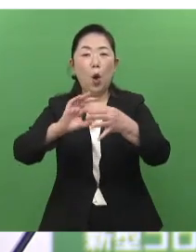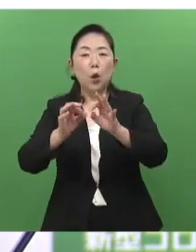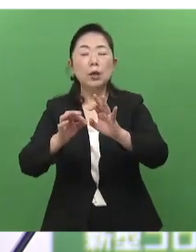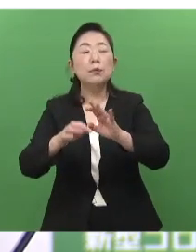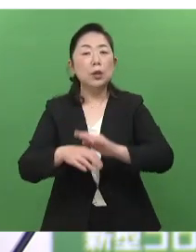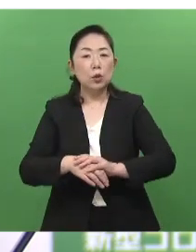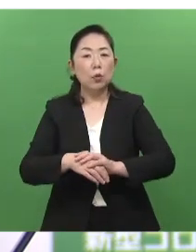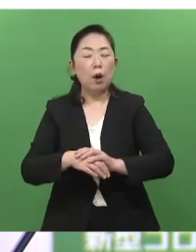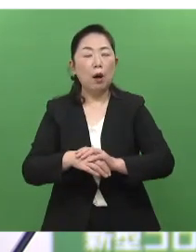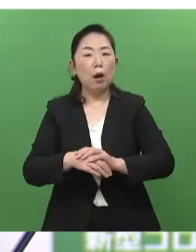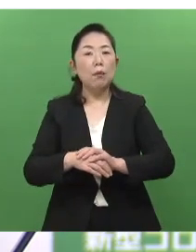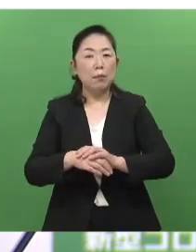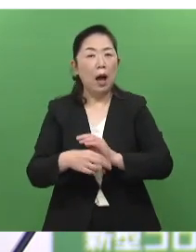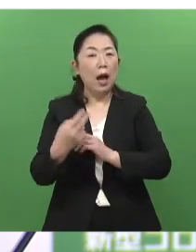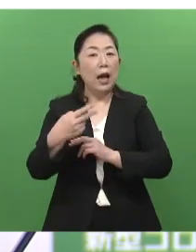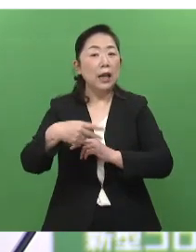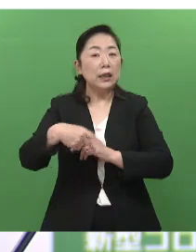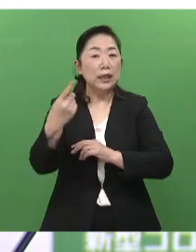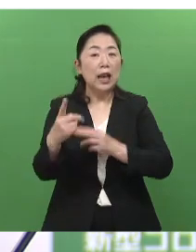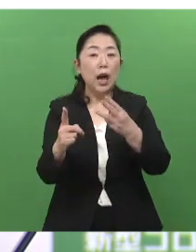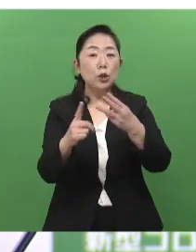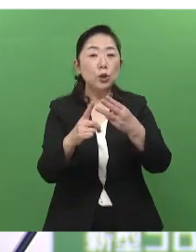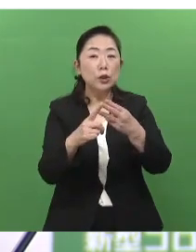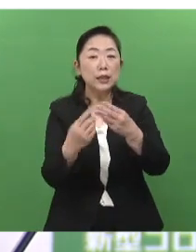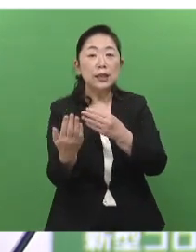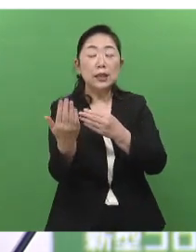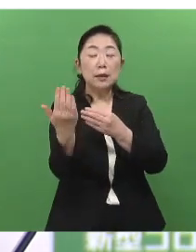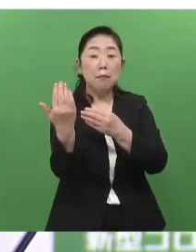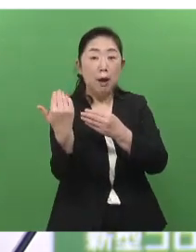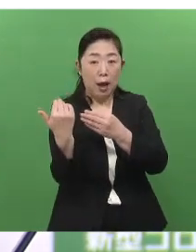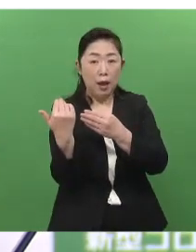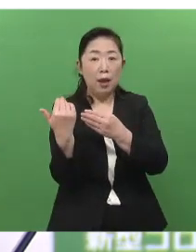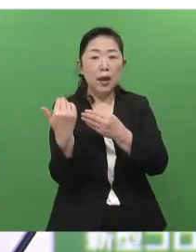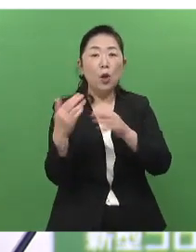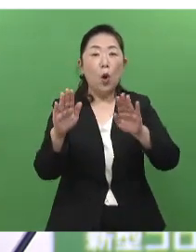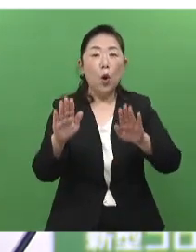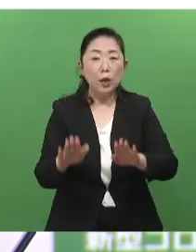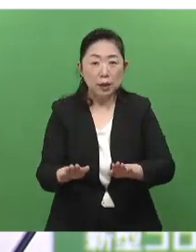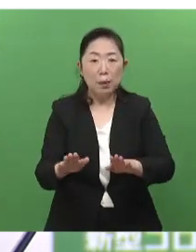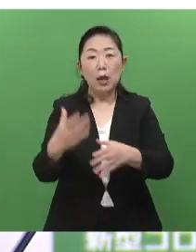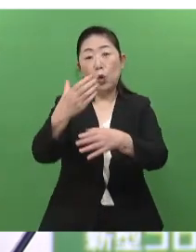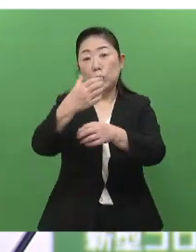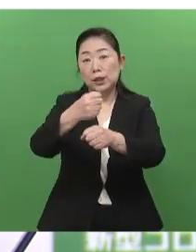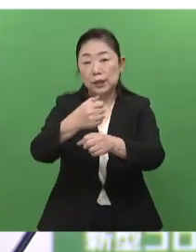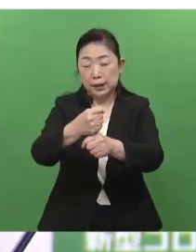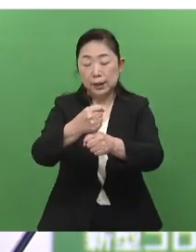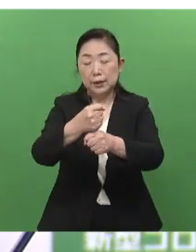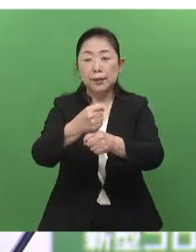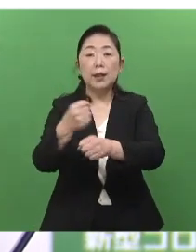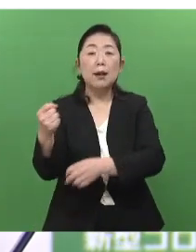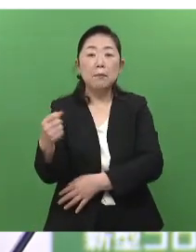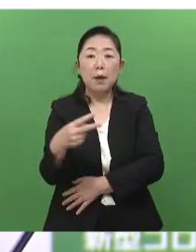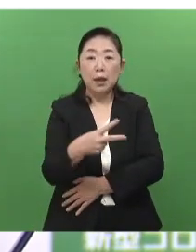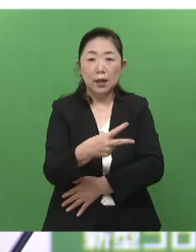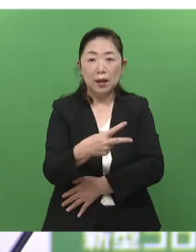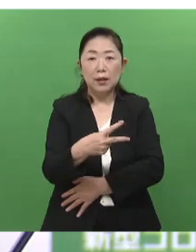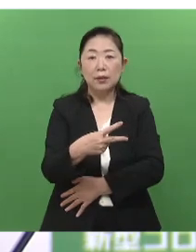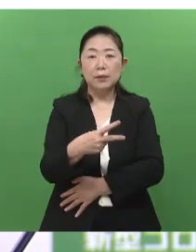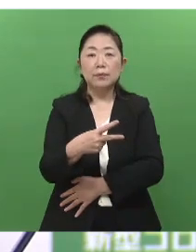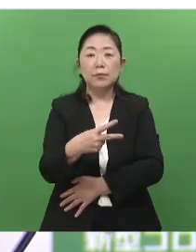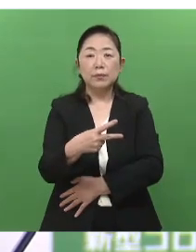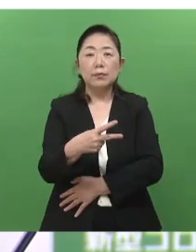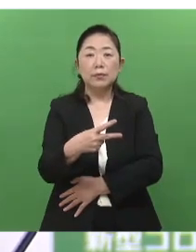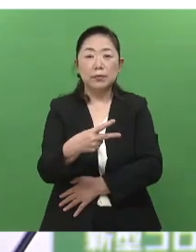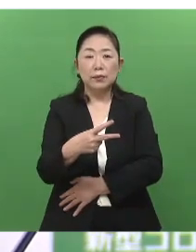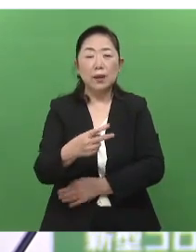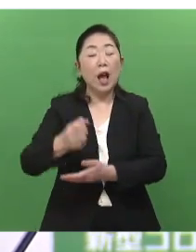200日前、ということもあり、そして、当